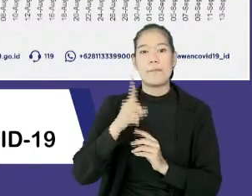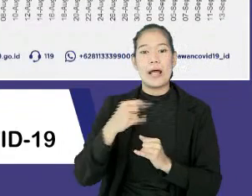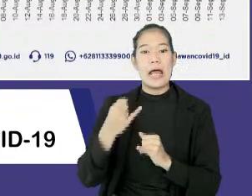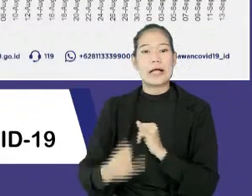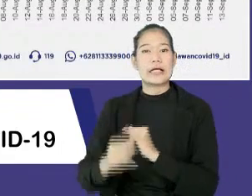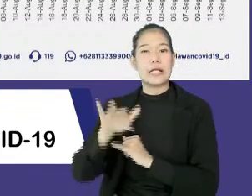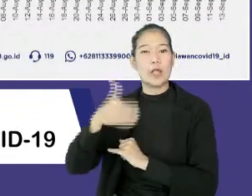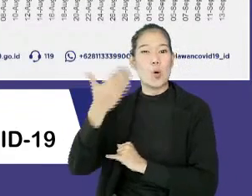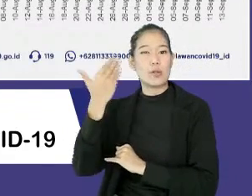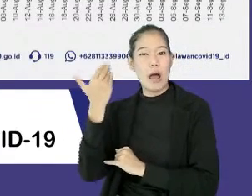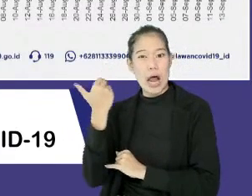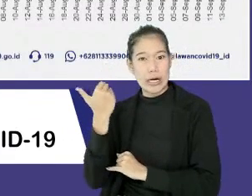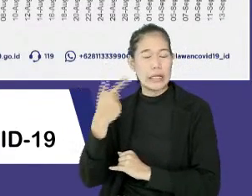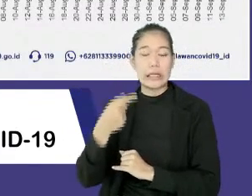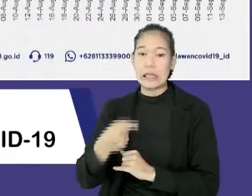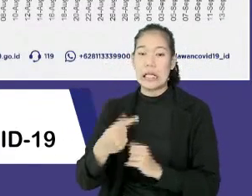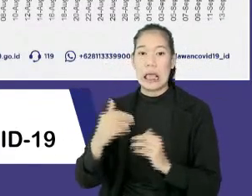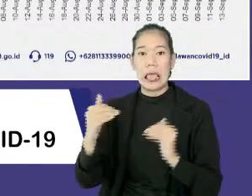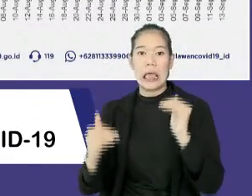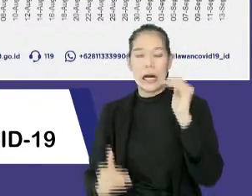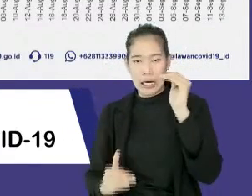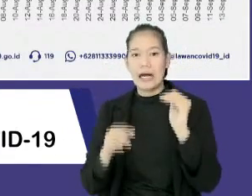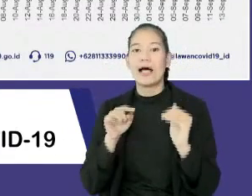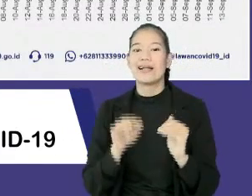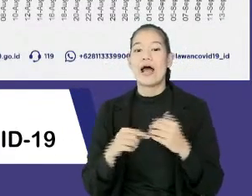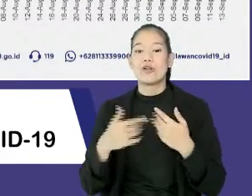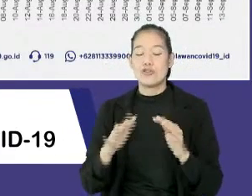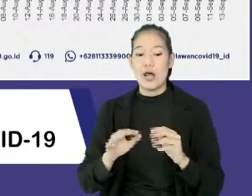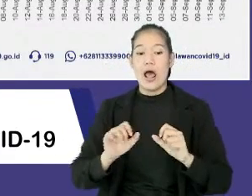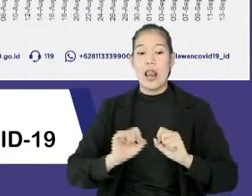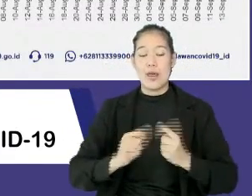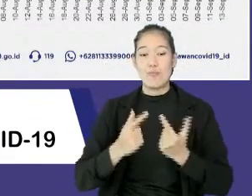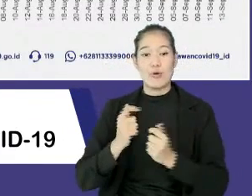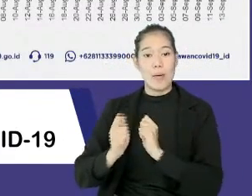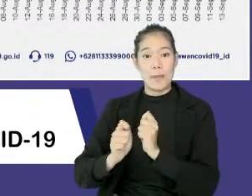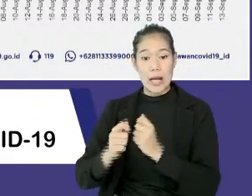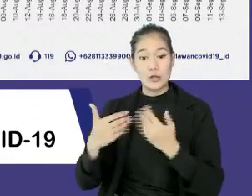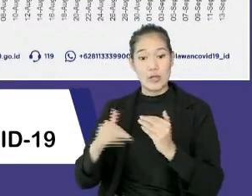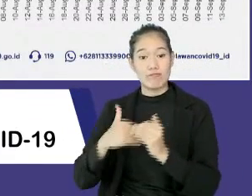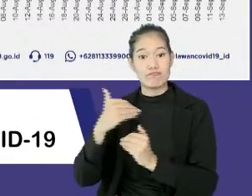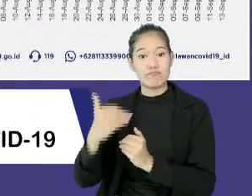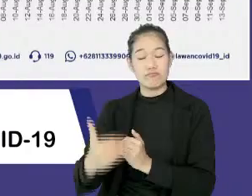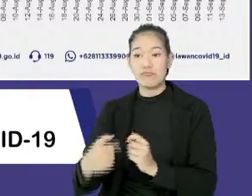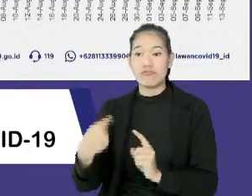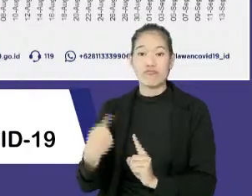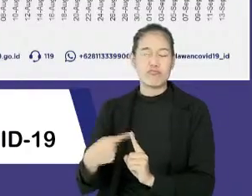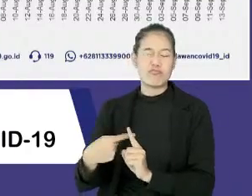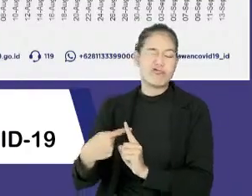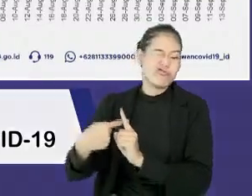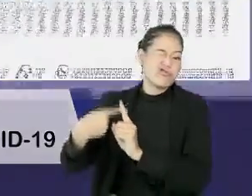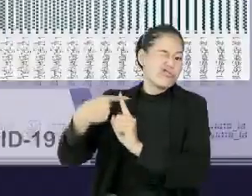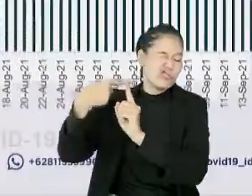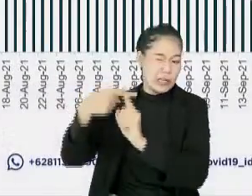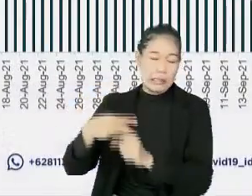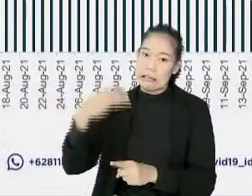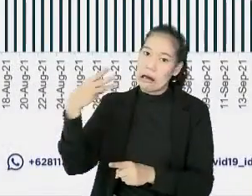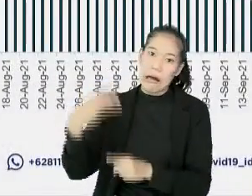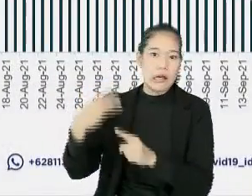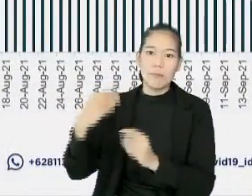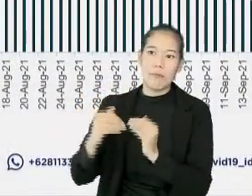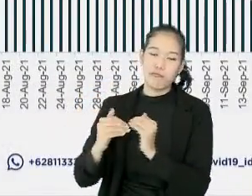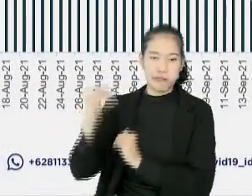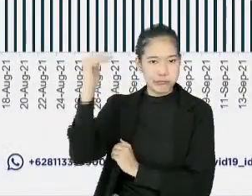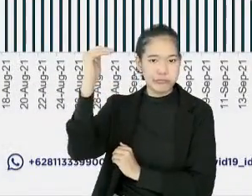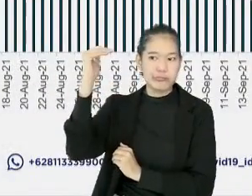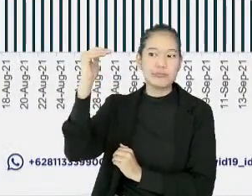di akhir tahun atau awal tahun baru kemarin sedangkan pasca gua idulfitri kita mengalami kenaikan yang Bahkan kenaikan ini tiga kali lipat lebih